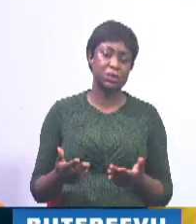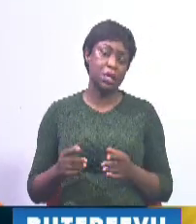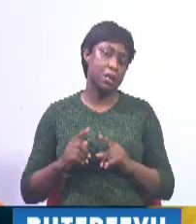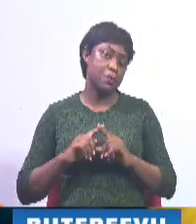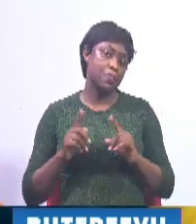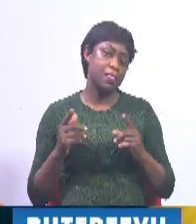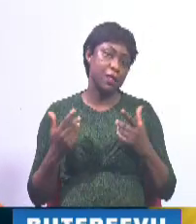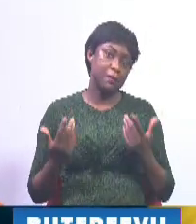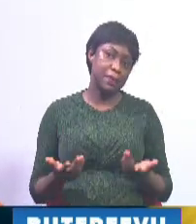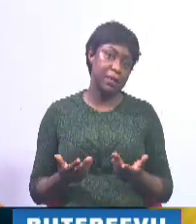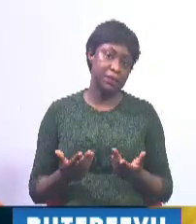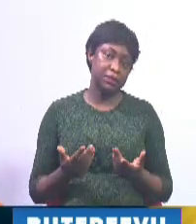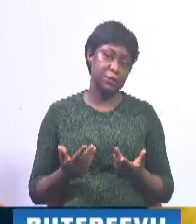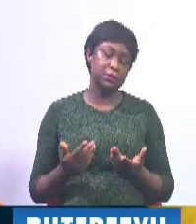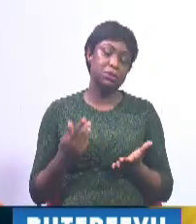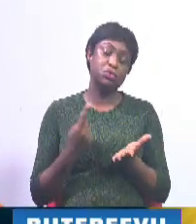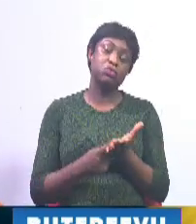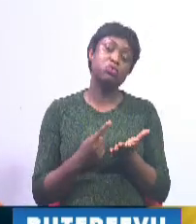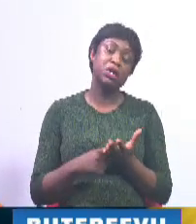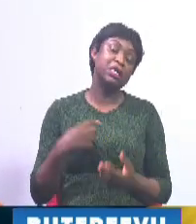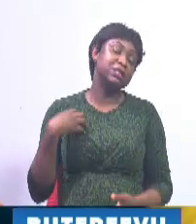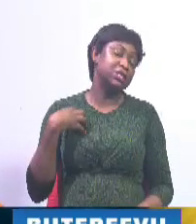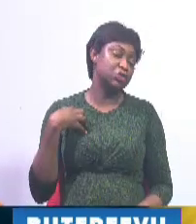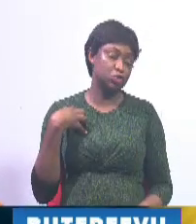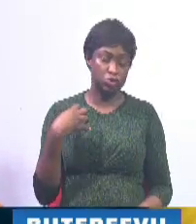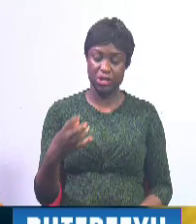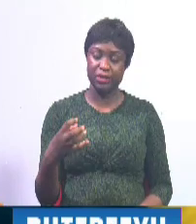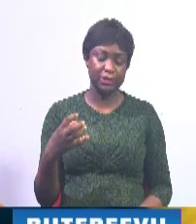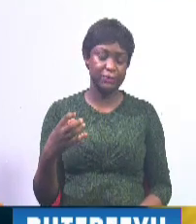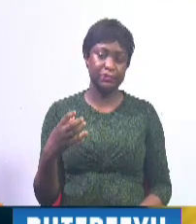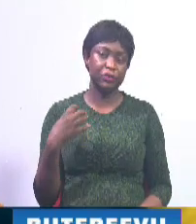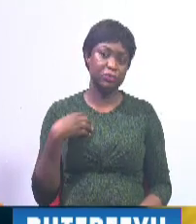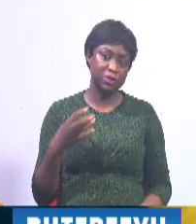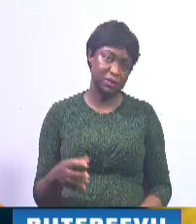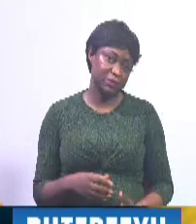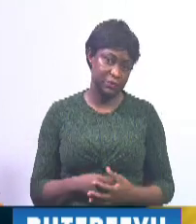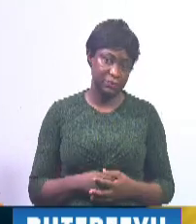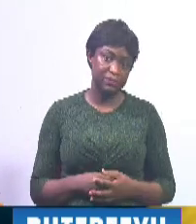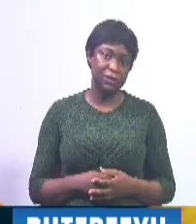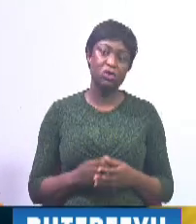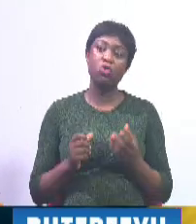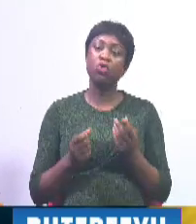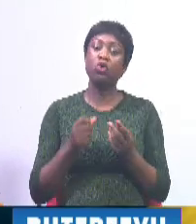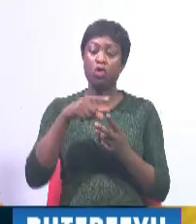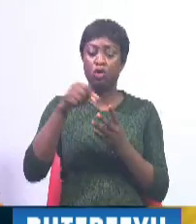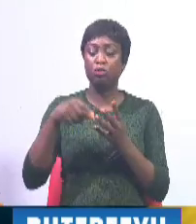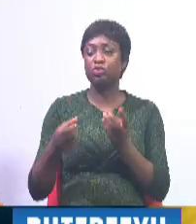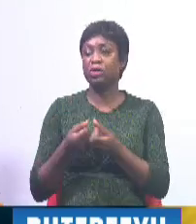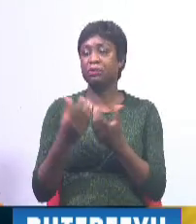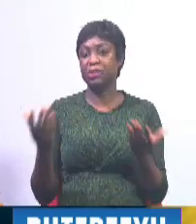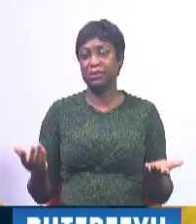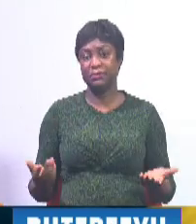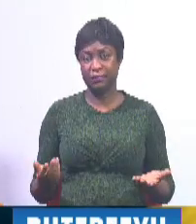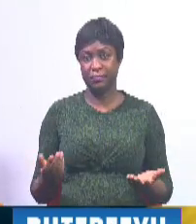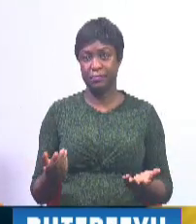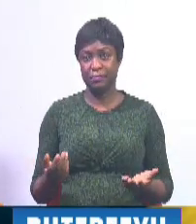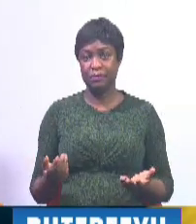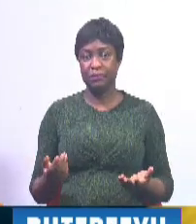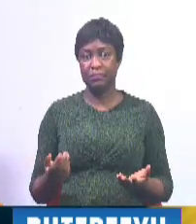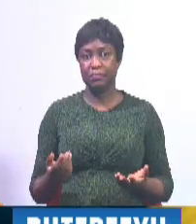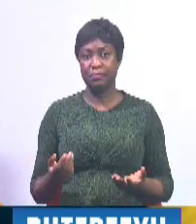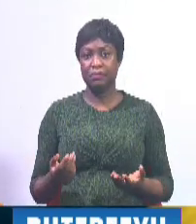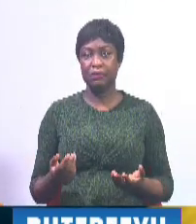Naye Uganda ngagga mu ngeri nti olina wangi w'oyinza okuddukira. Ebyo nanga biganye, tekikugaana kujja mu